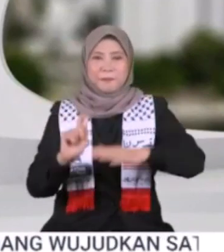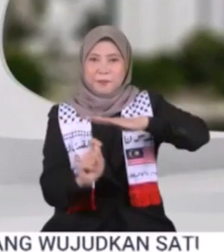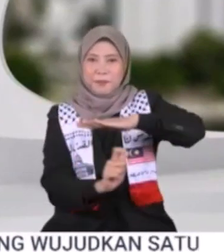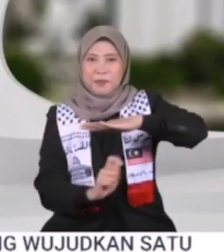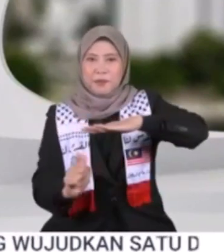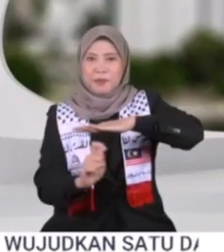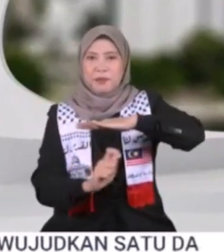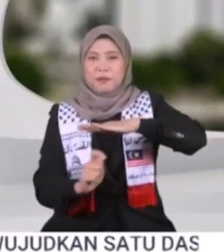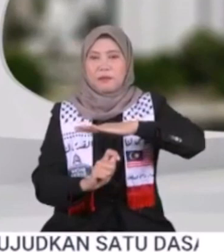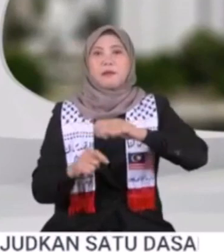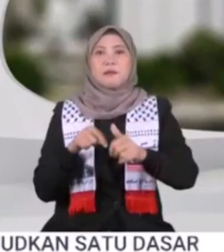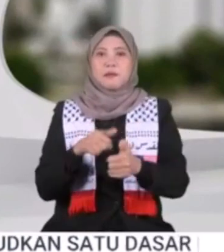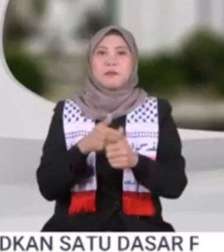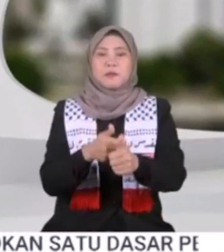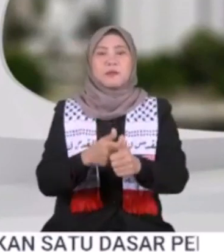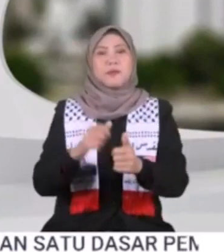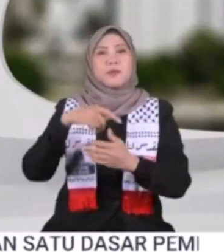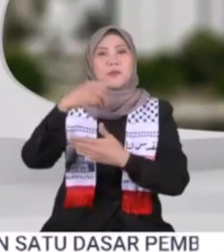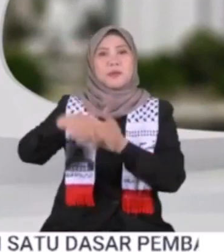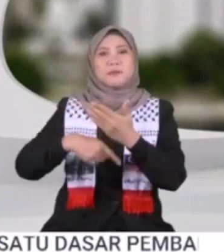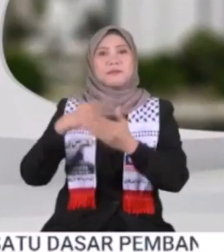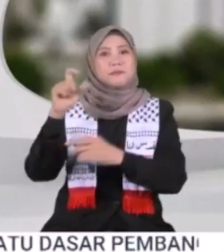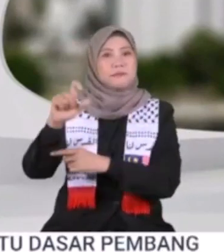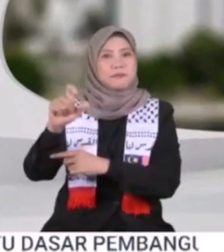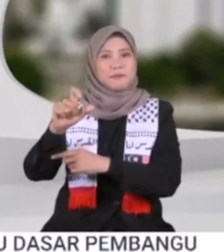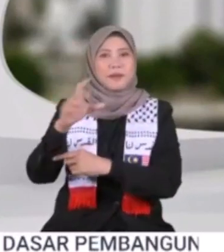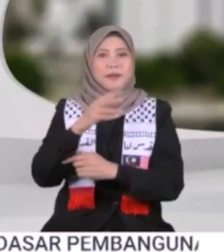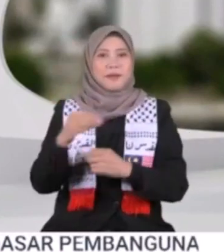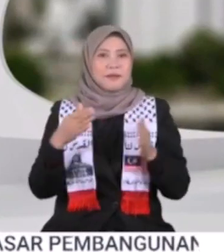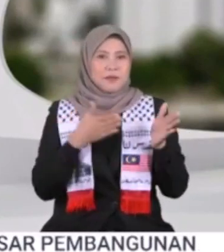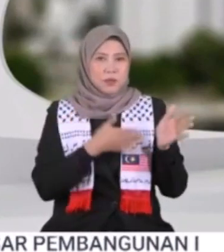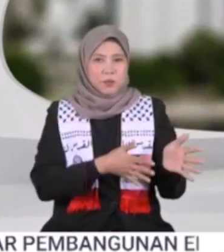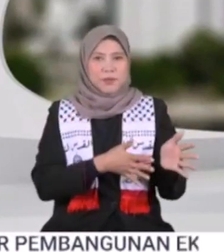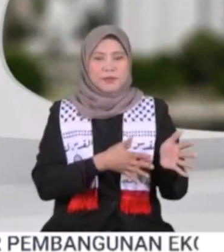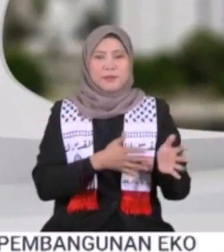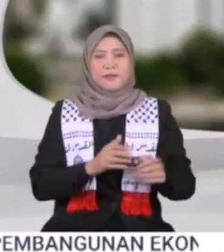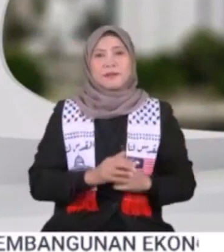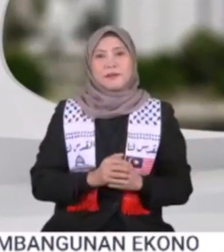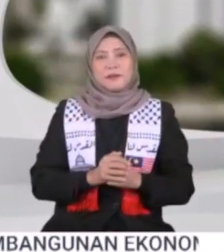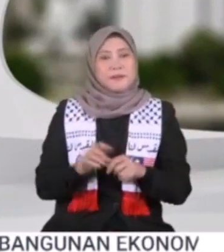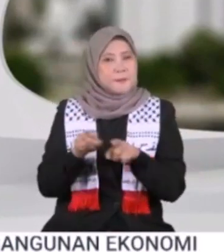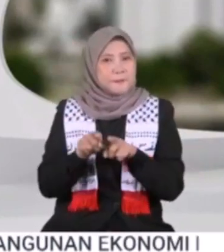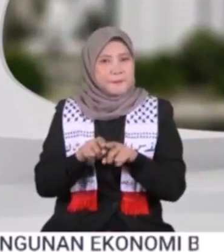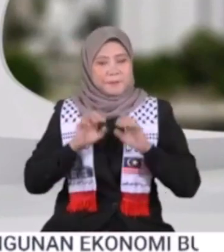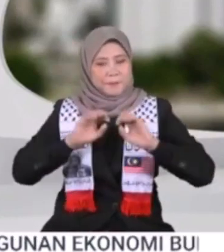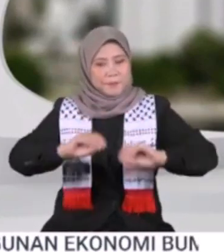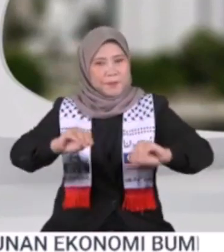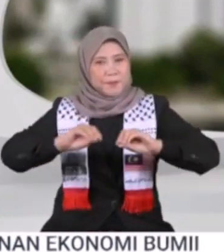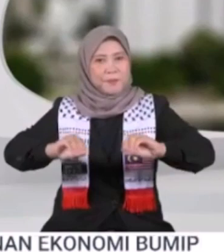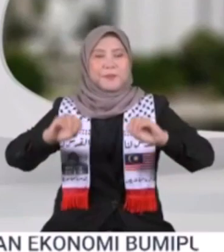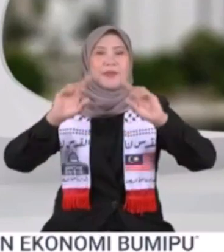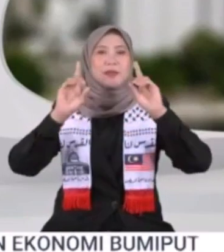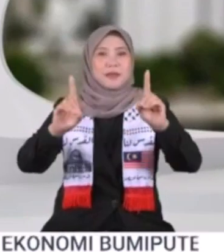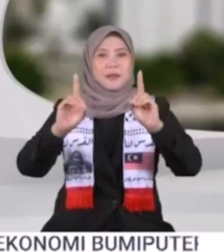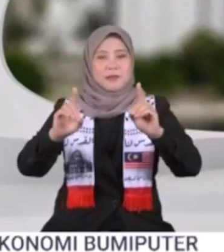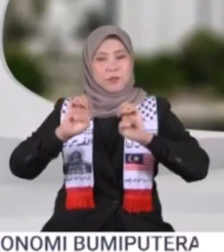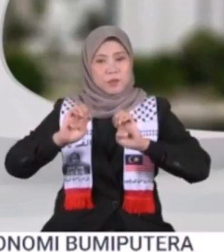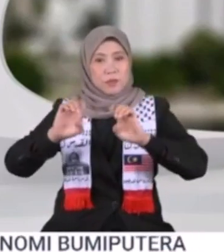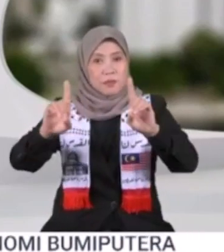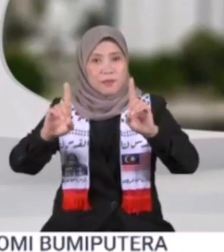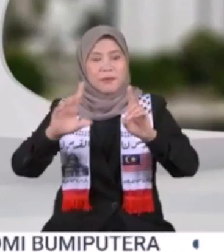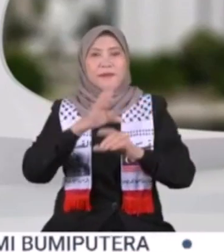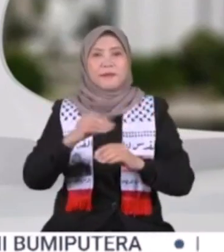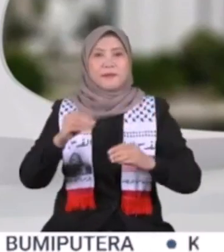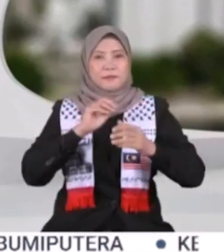Air merangka program Islamik dan sunnah bukan sahaja dalam bentuk akademik, malah untuk